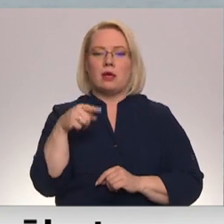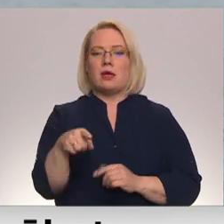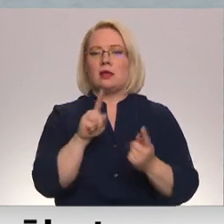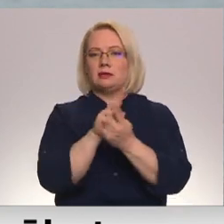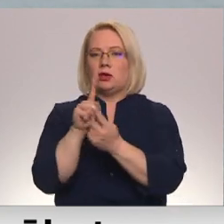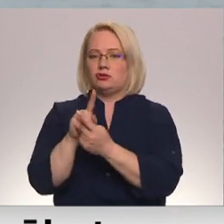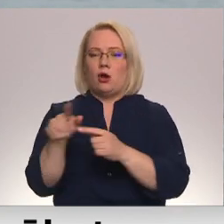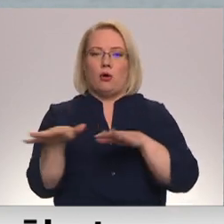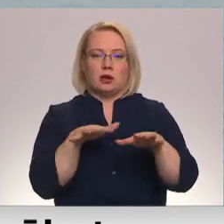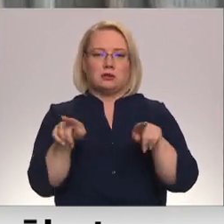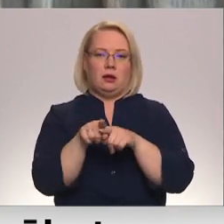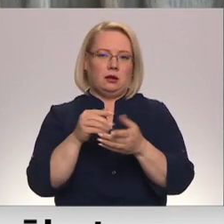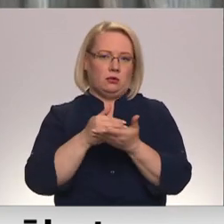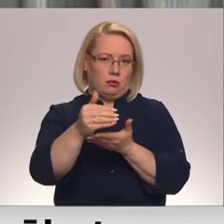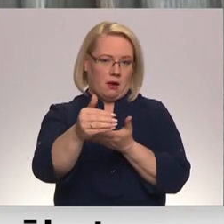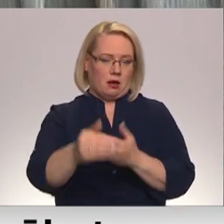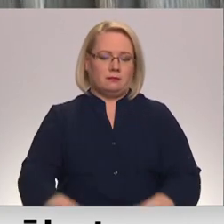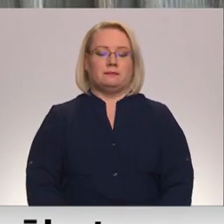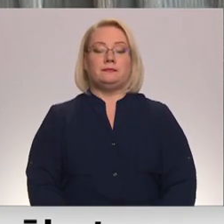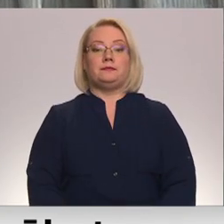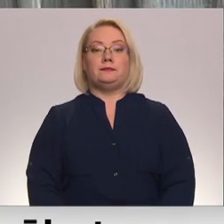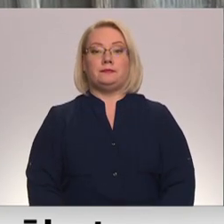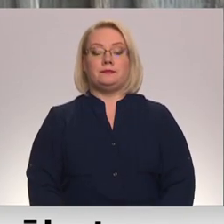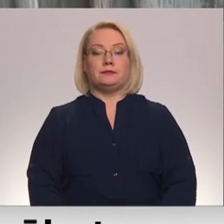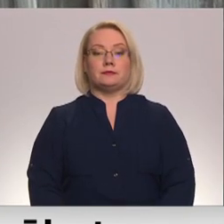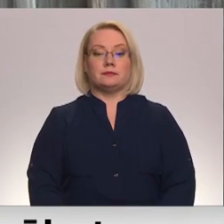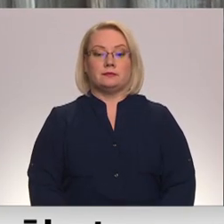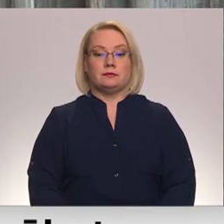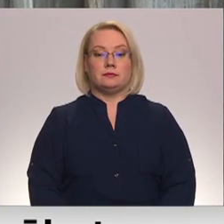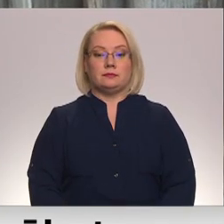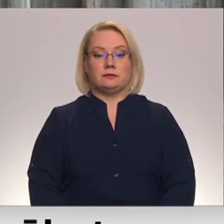tikšanās rīkot arī turpmāk. Sandra Lētāne, Andris Pāns, Vidzemes televīzija.